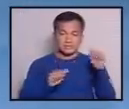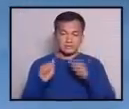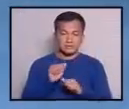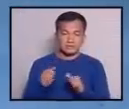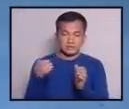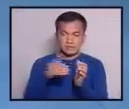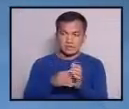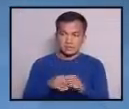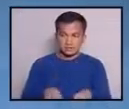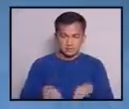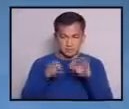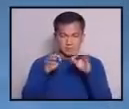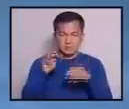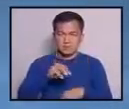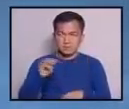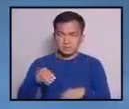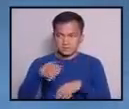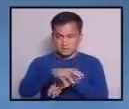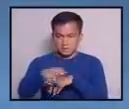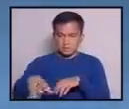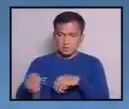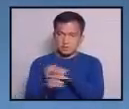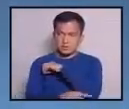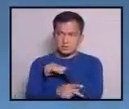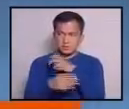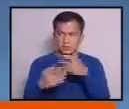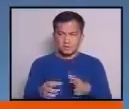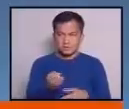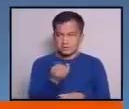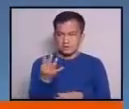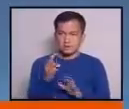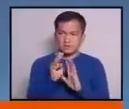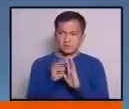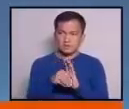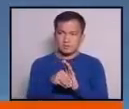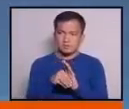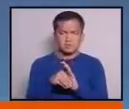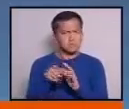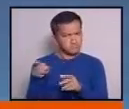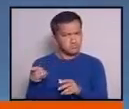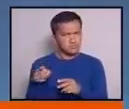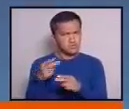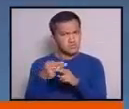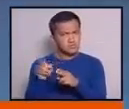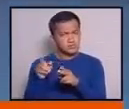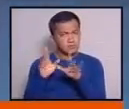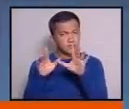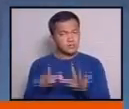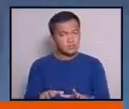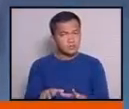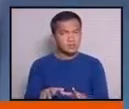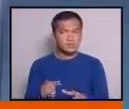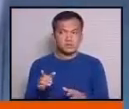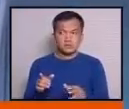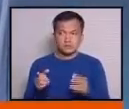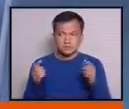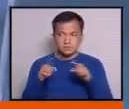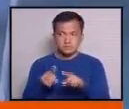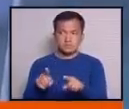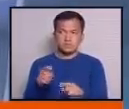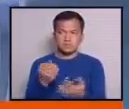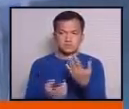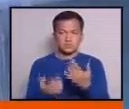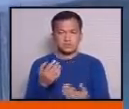Muling pagbaha sa Metro Manila at ilang kalapit na probinsya matapos ang ilang minuto lang na pag-ulan. Sinabayan pa yan